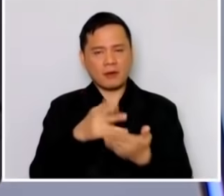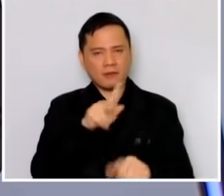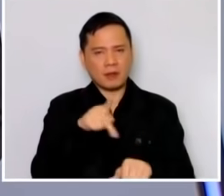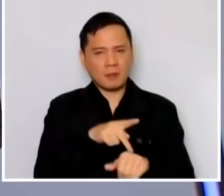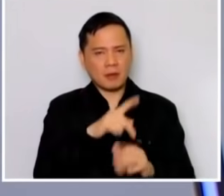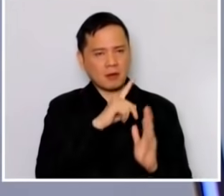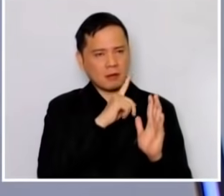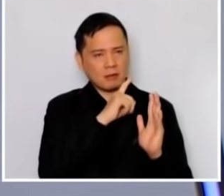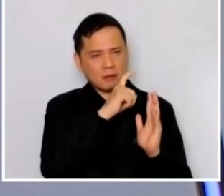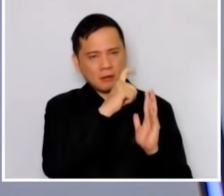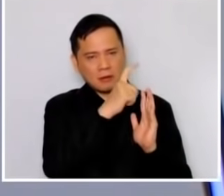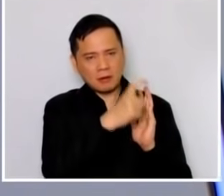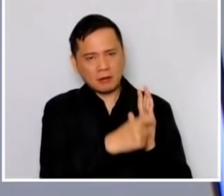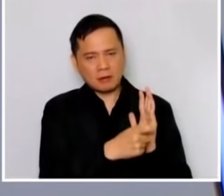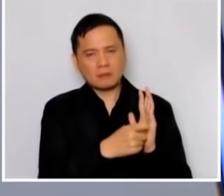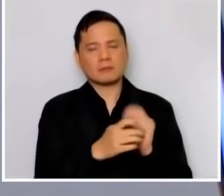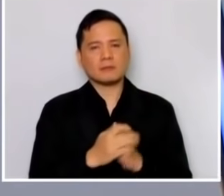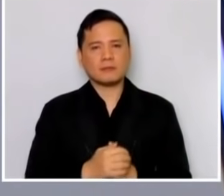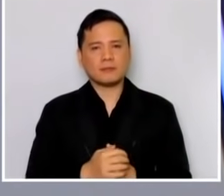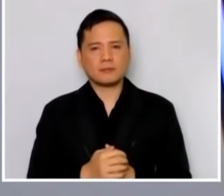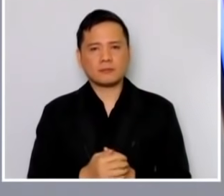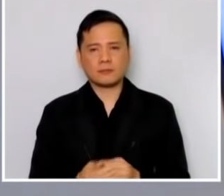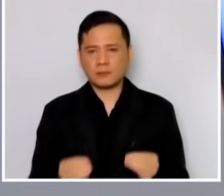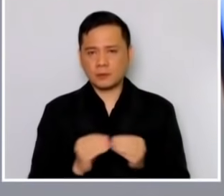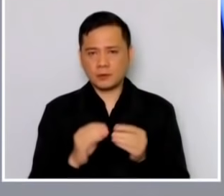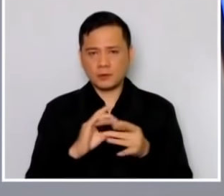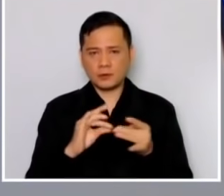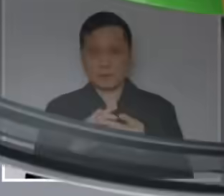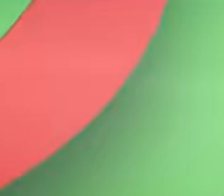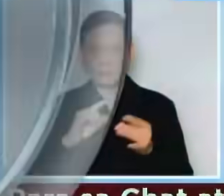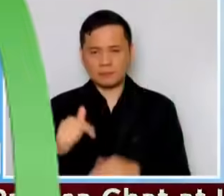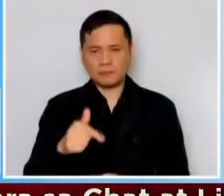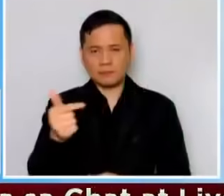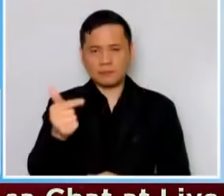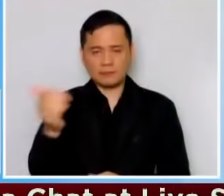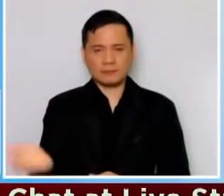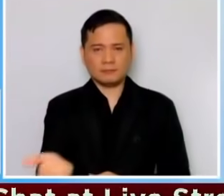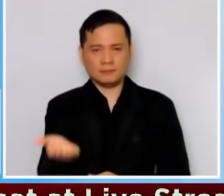naturang bansa. Nagpapatrol, Jeff Canoy.